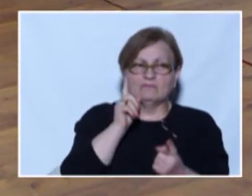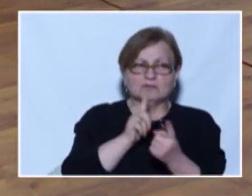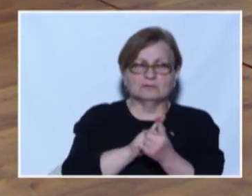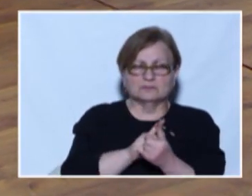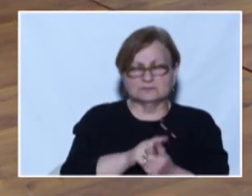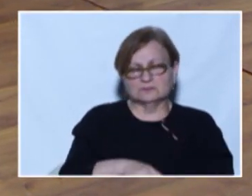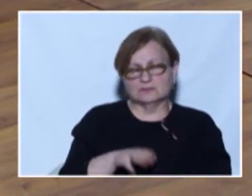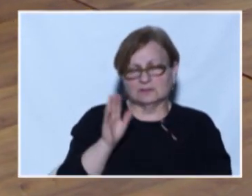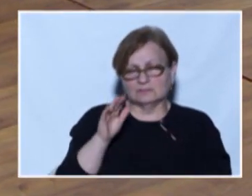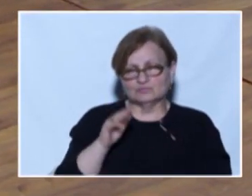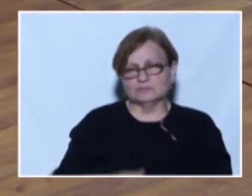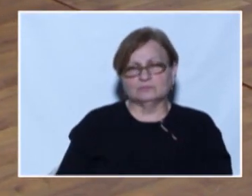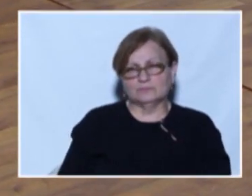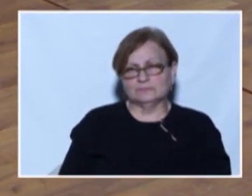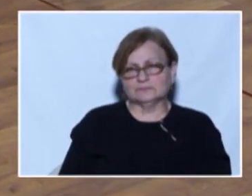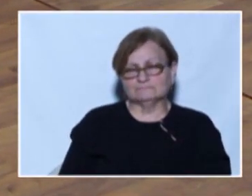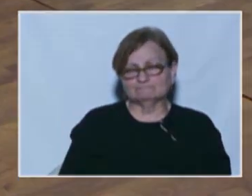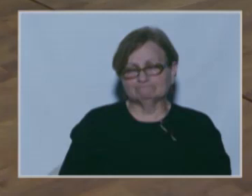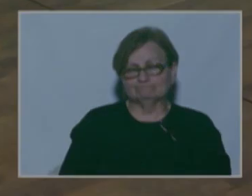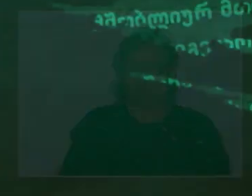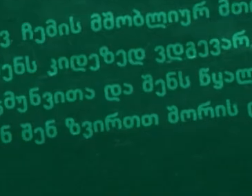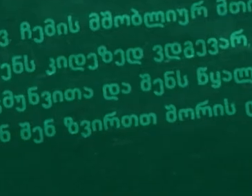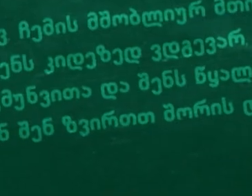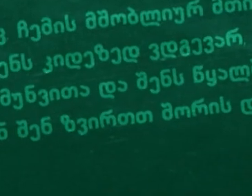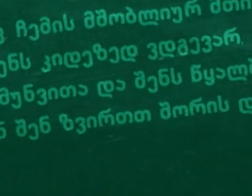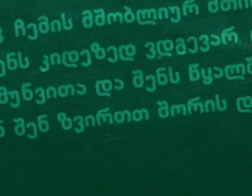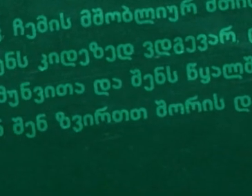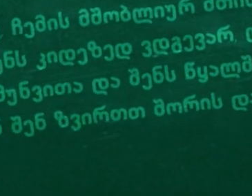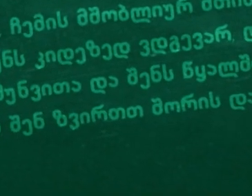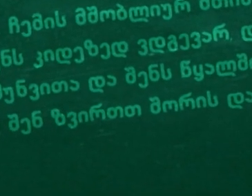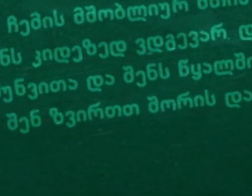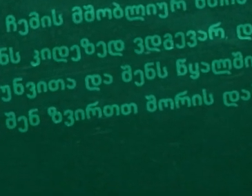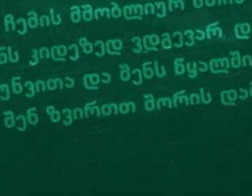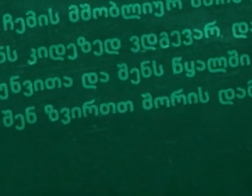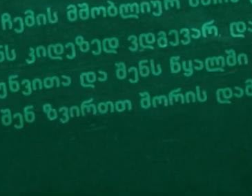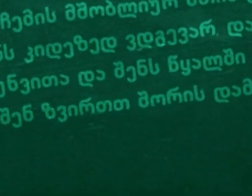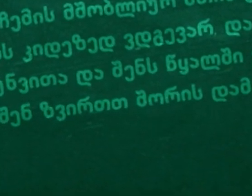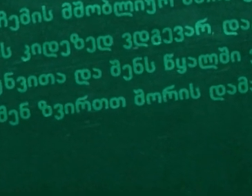შეხვედრამდე გემშვიდობებით, კარგად ზანდებოდეთ.